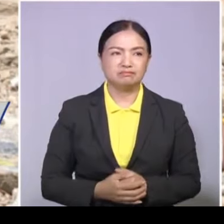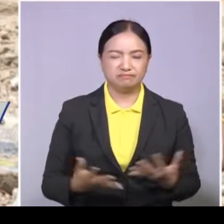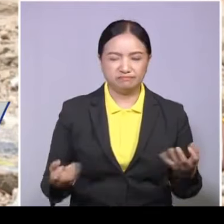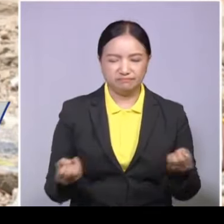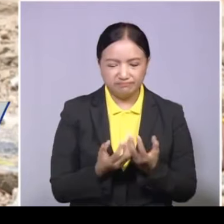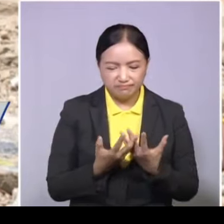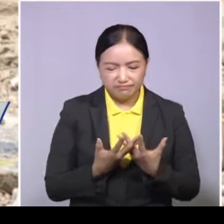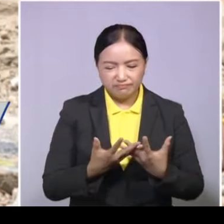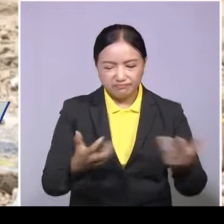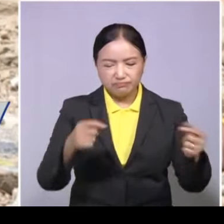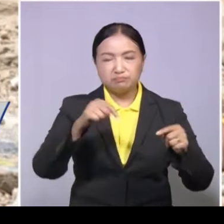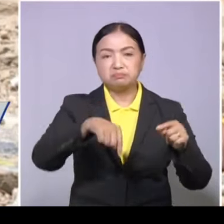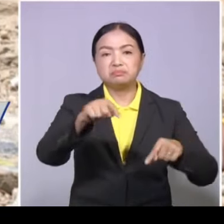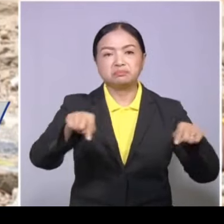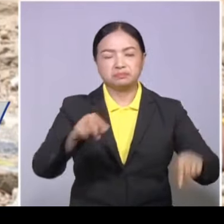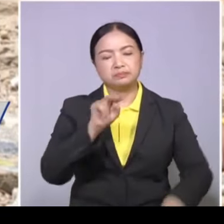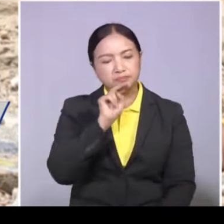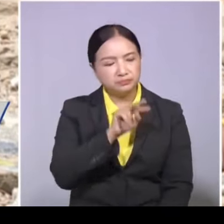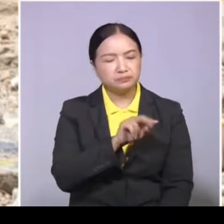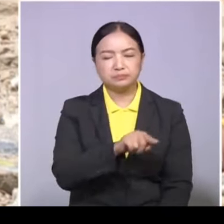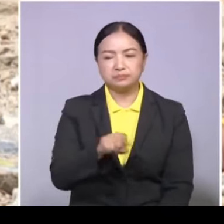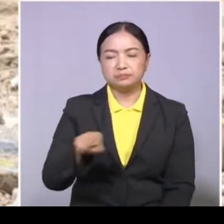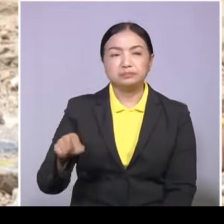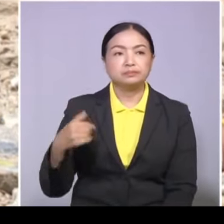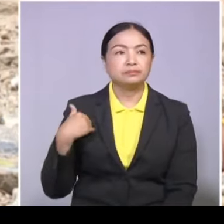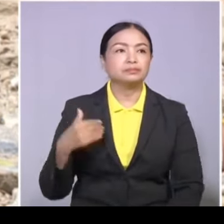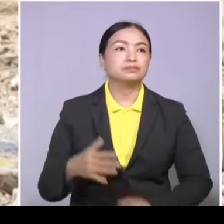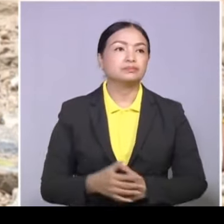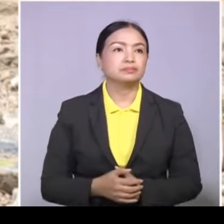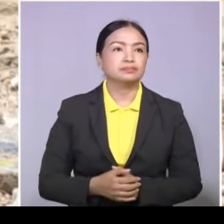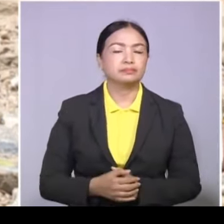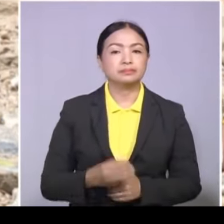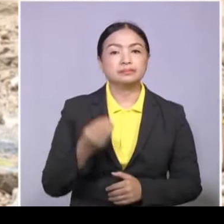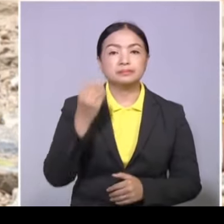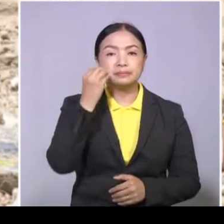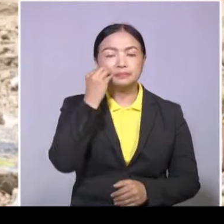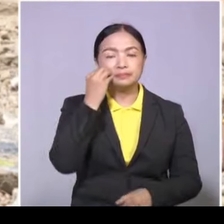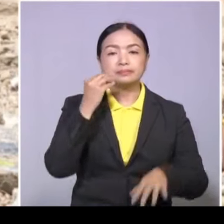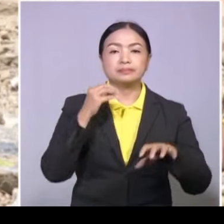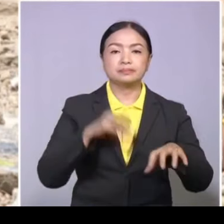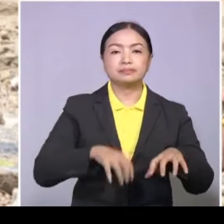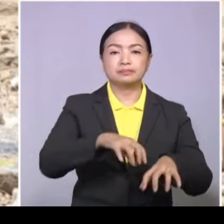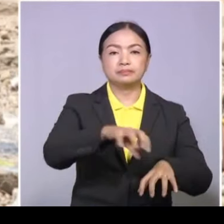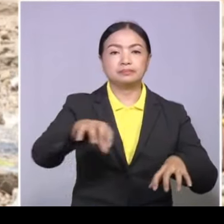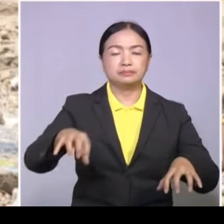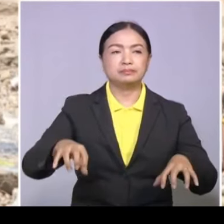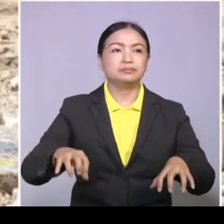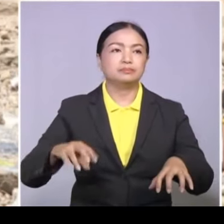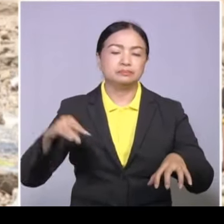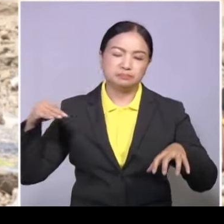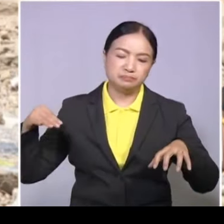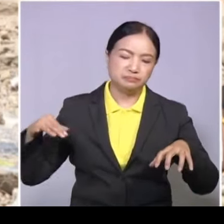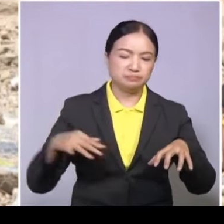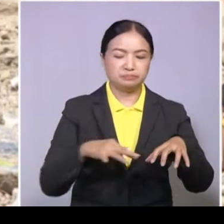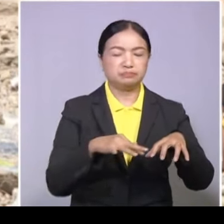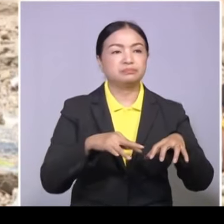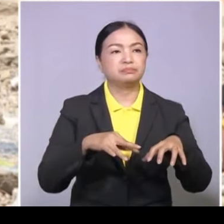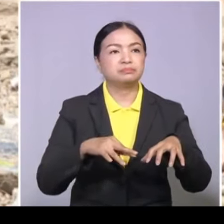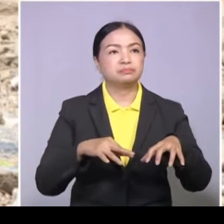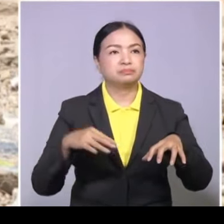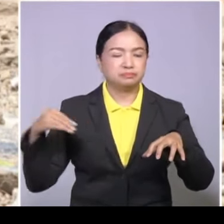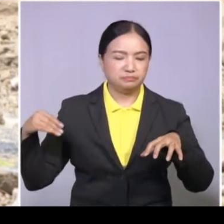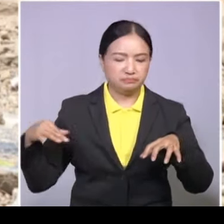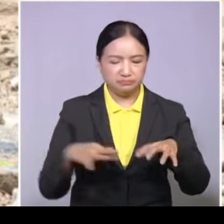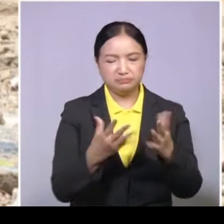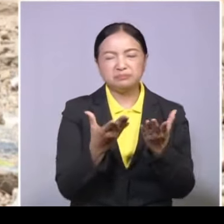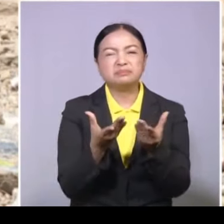สียหายที่ยังคงทิ้งไว้นั้นยังมีให้เห็นค่ะโดยเฉพาะค่ะในบ้านเรือนของประชาชนนะคะที่น้ำป่านั้นหลากเข้ามาแล้วก็หอบพัดเอ